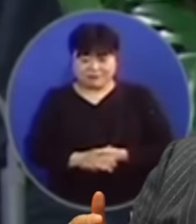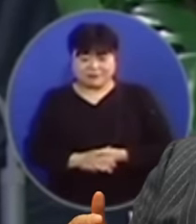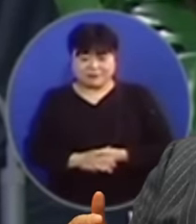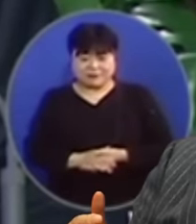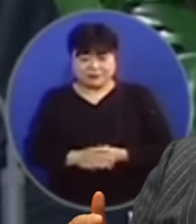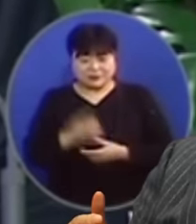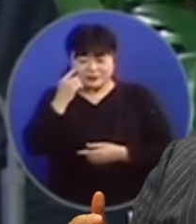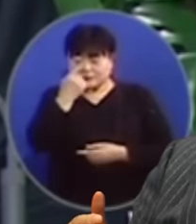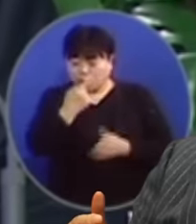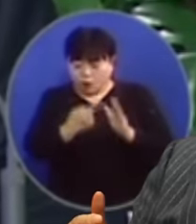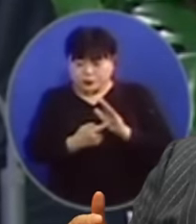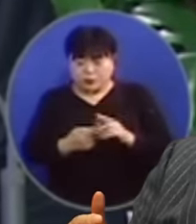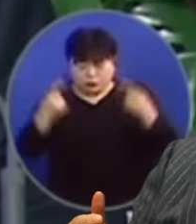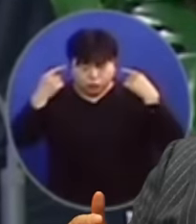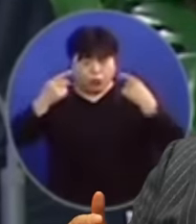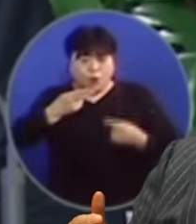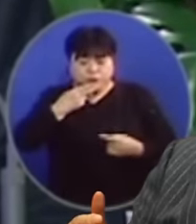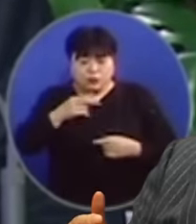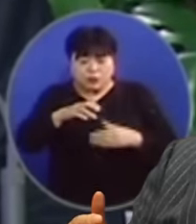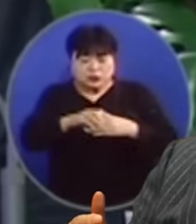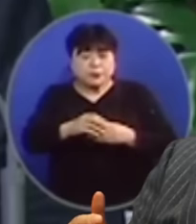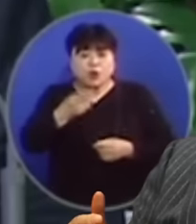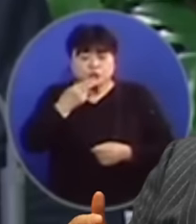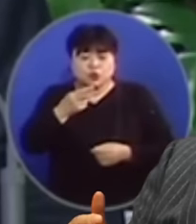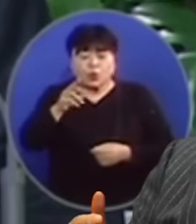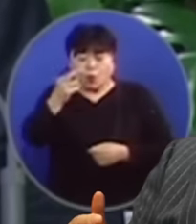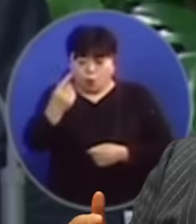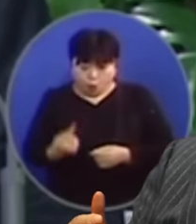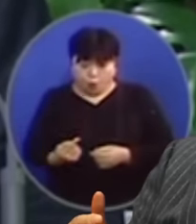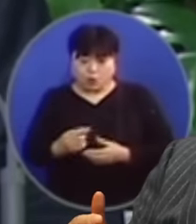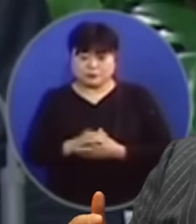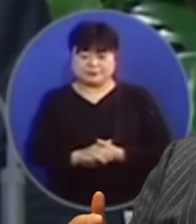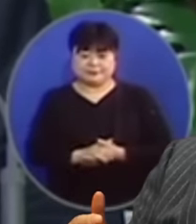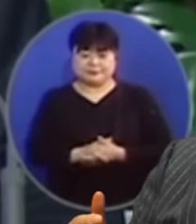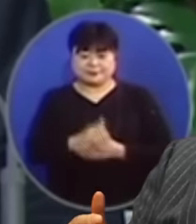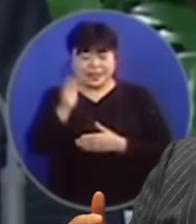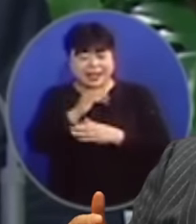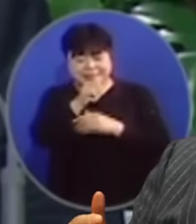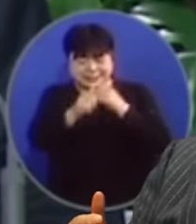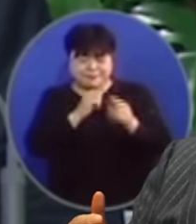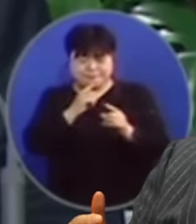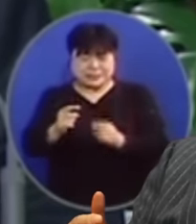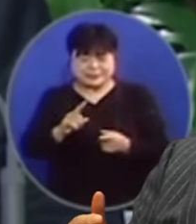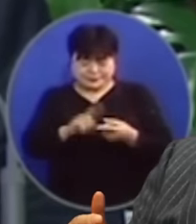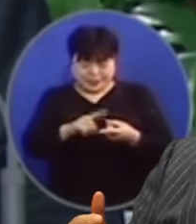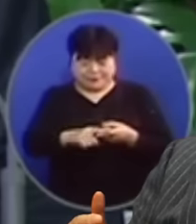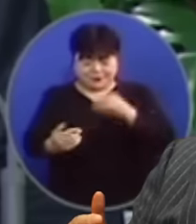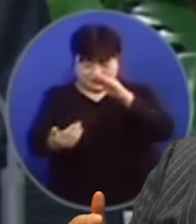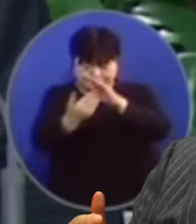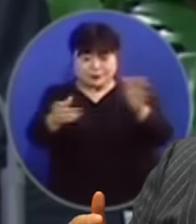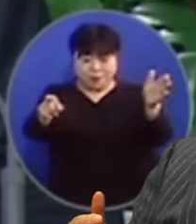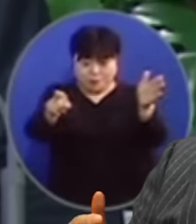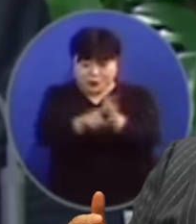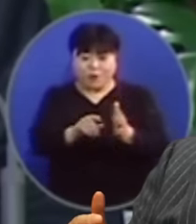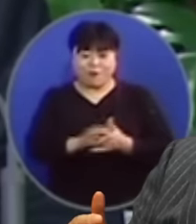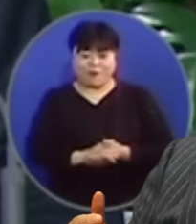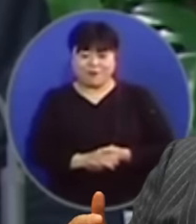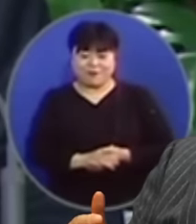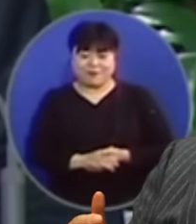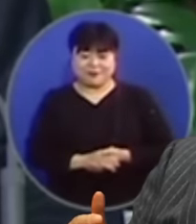눈에는 아무 증거 안 보이고 귀에는 아무 소리 안 들리고 손에는 잡히는 게 없어도 하나님의 말씀대로 이루어질 것이 믿어지더라고요.